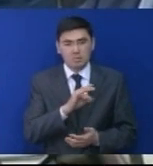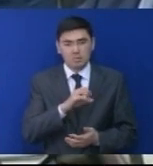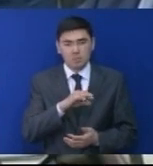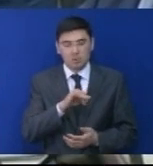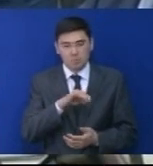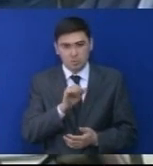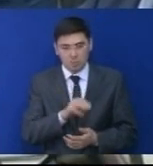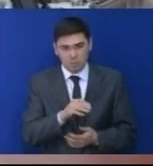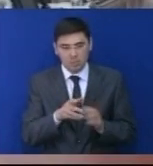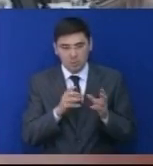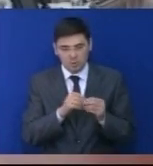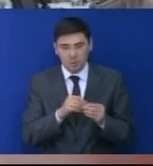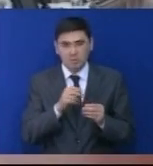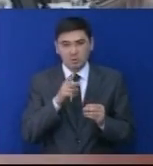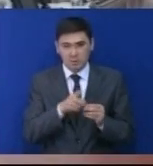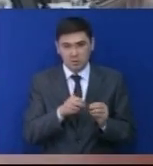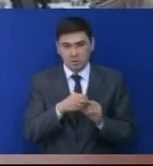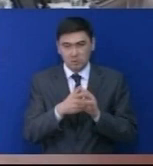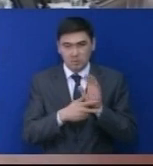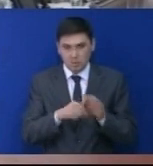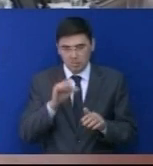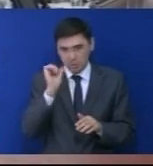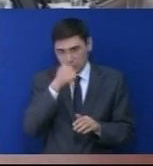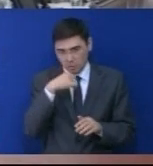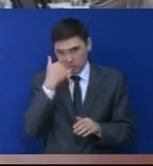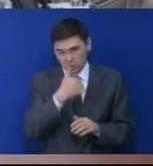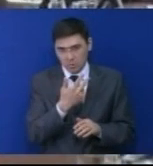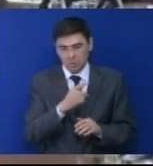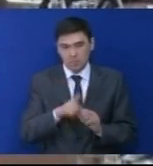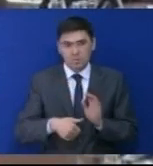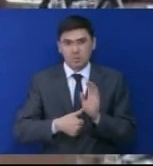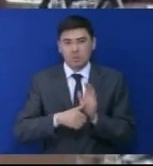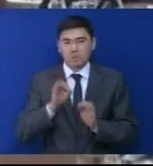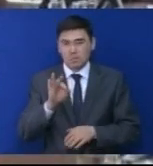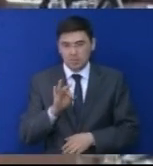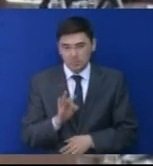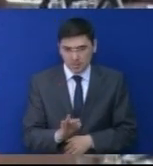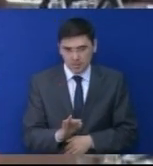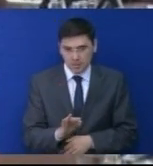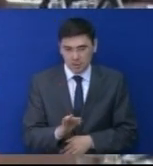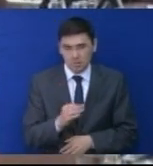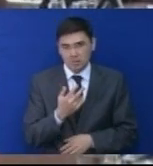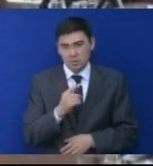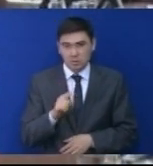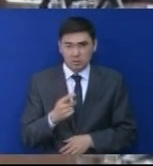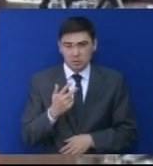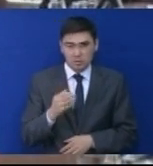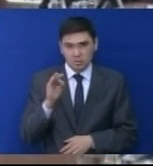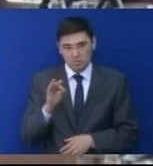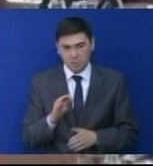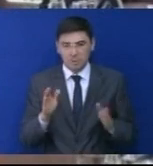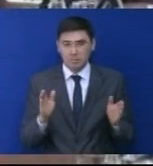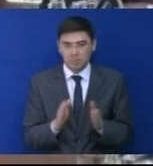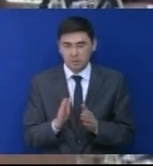бойынша оның өсу қарқыны 2018 жылы 3.6%-дан ағымдағы жылы 3.3%-ға дейін